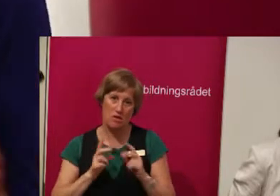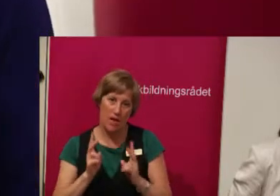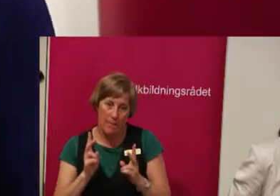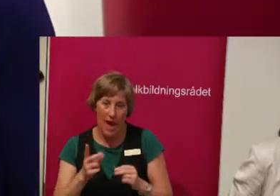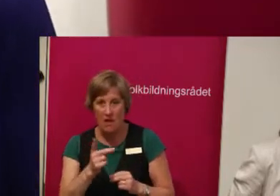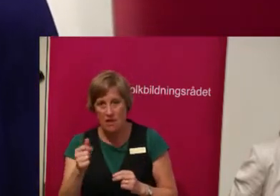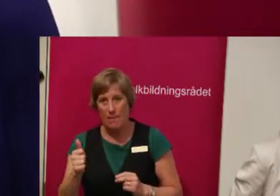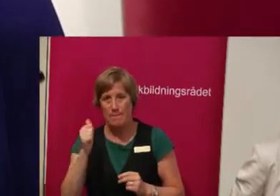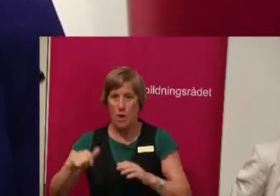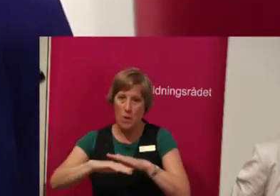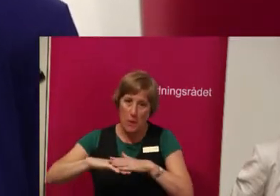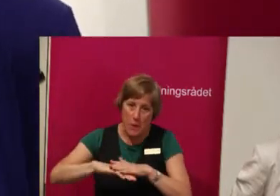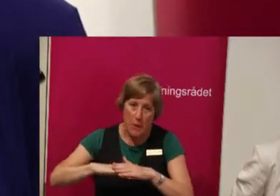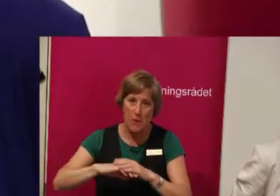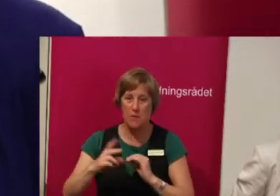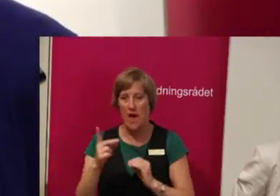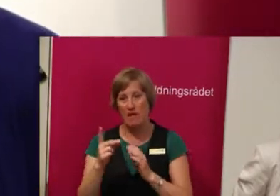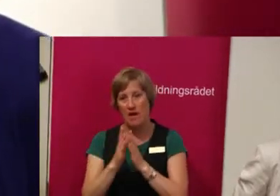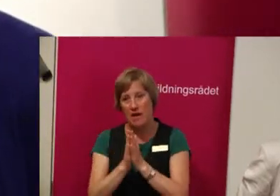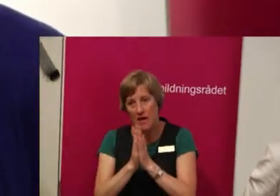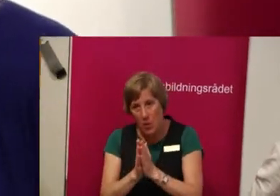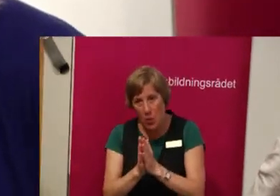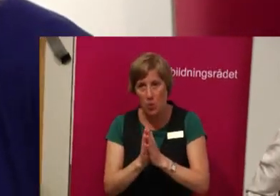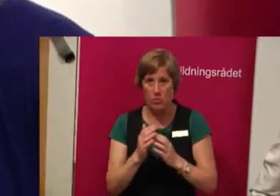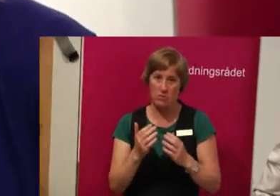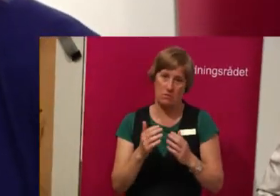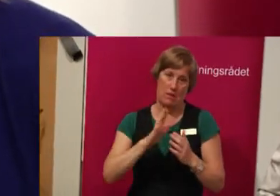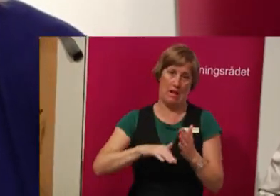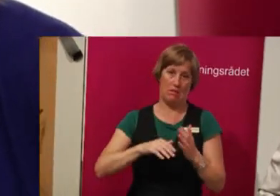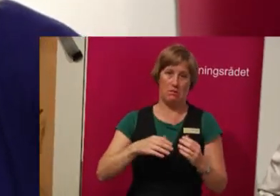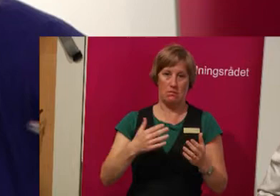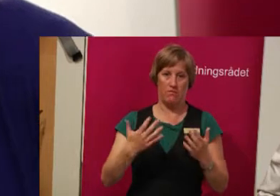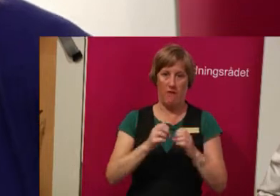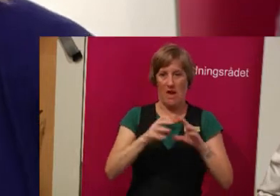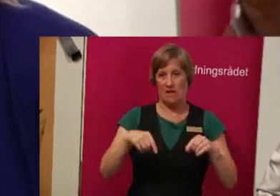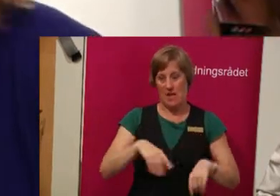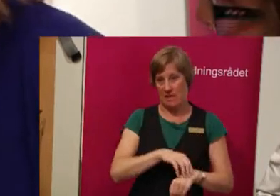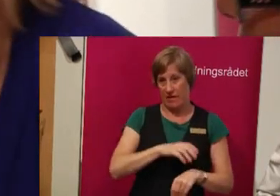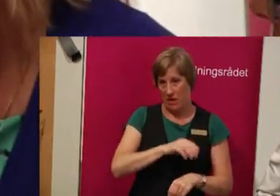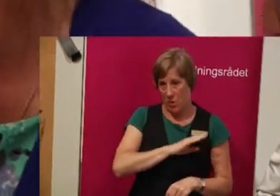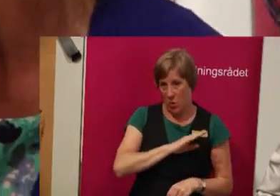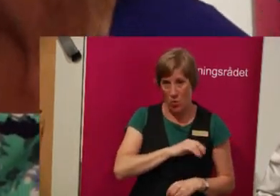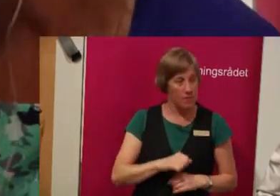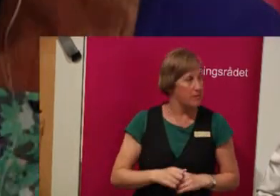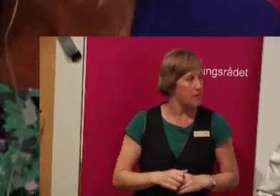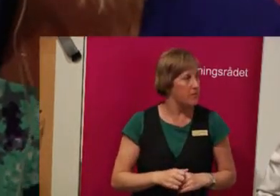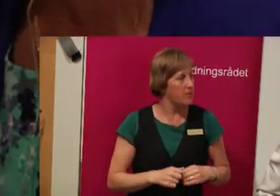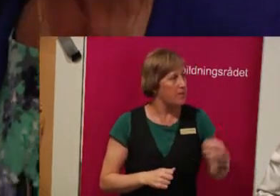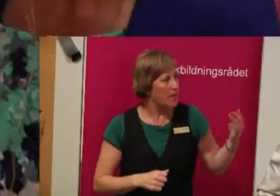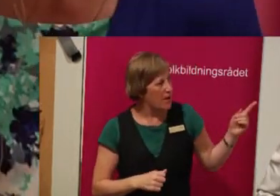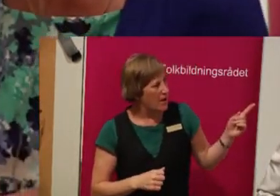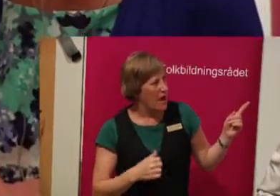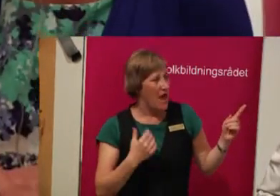religion än den som de flesta i Sverige omfattas av. Och så. Det är väl väldigt viktigt att de